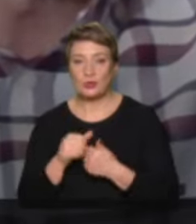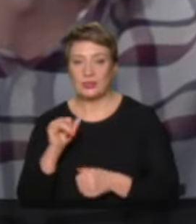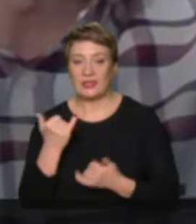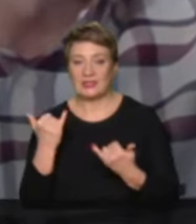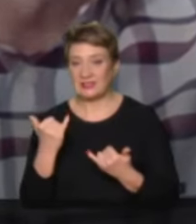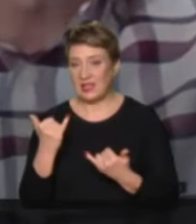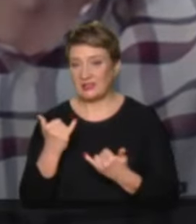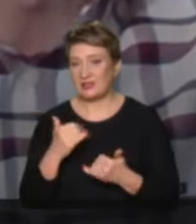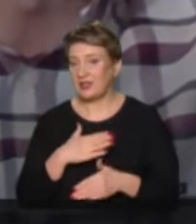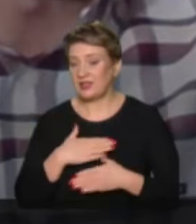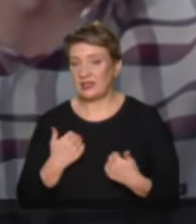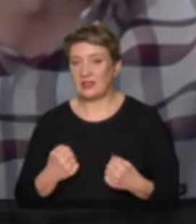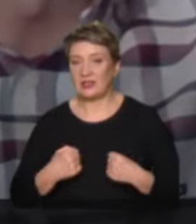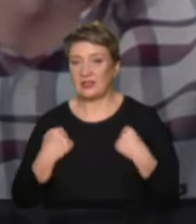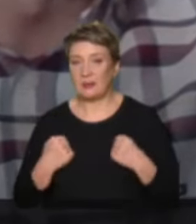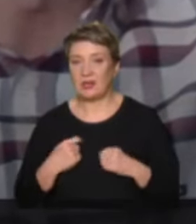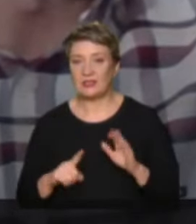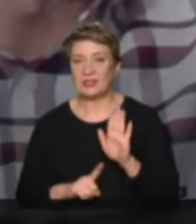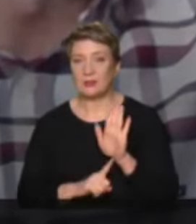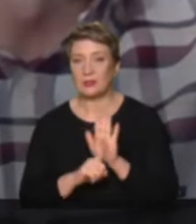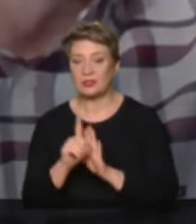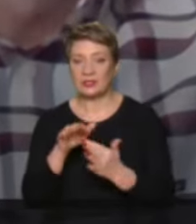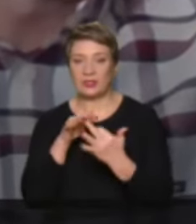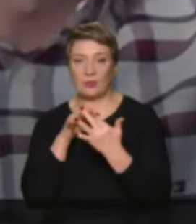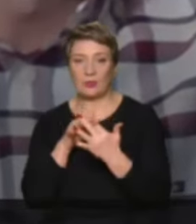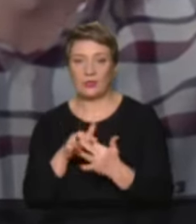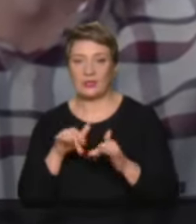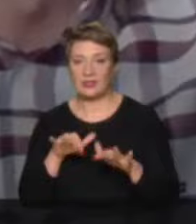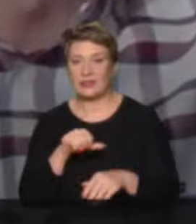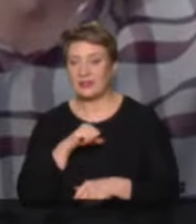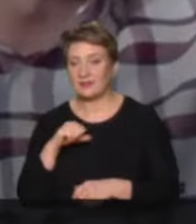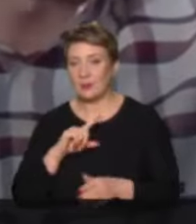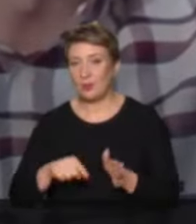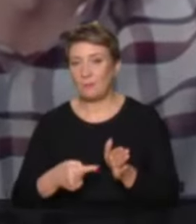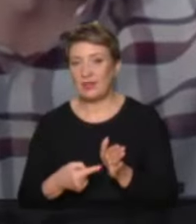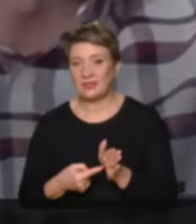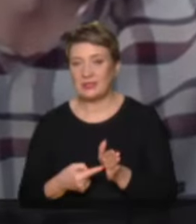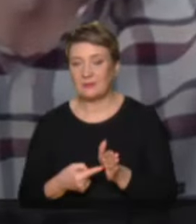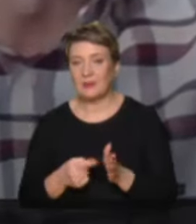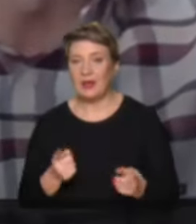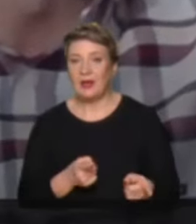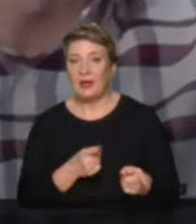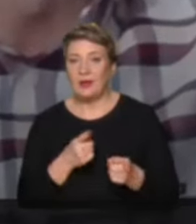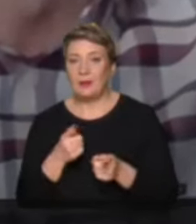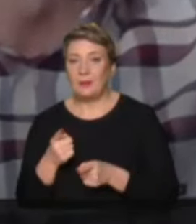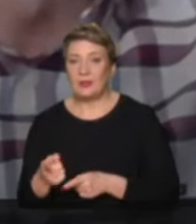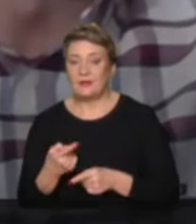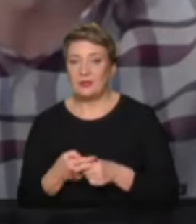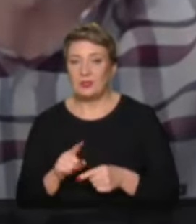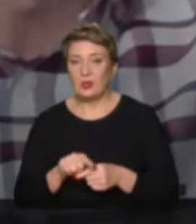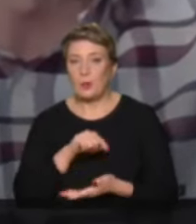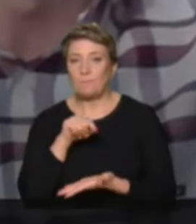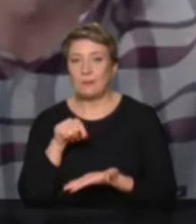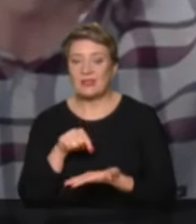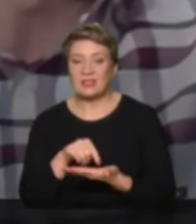і намагаються розпочати бойові дії в самому місті, перейти до формату міських боїв. Чому? Тому